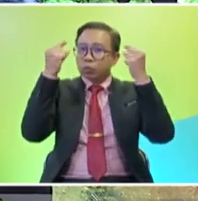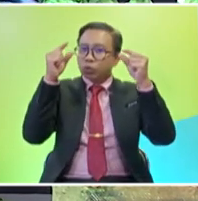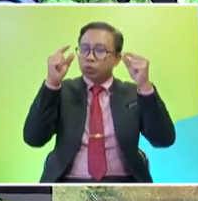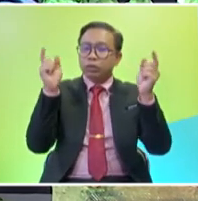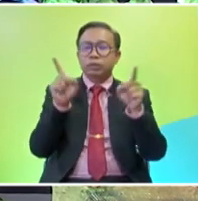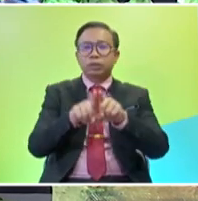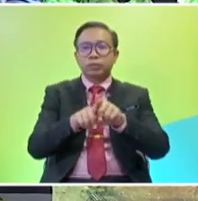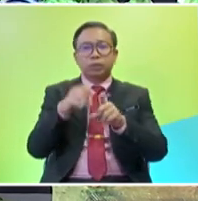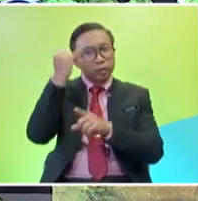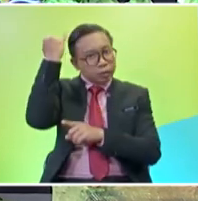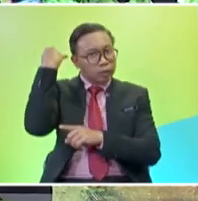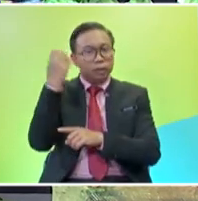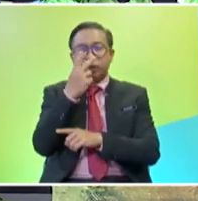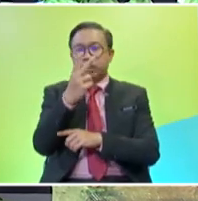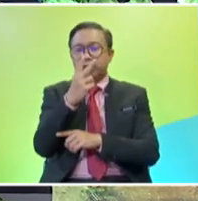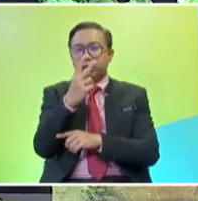Ivan